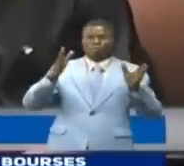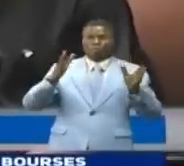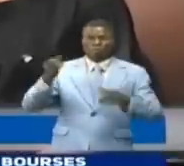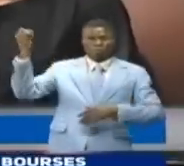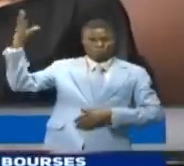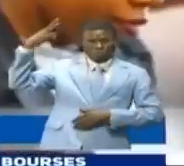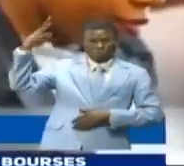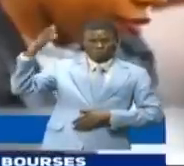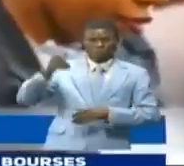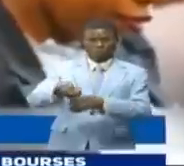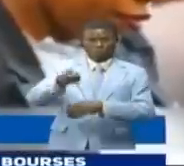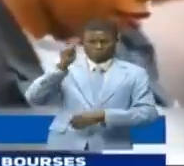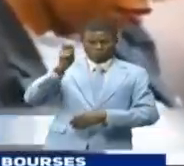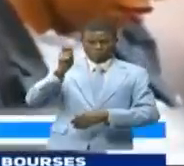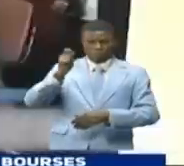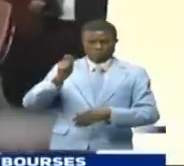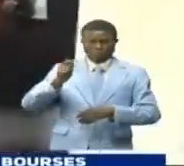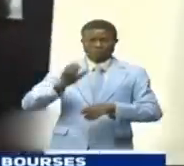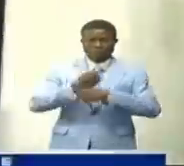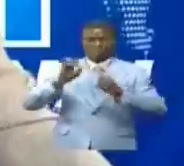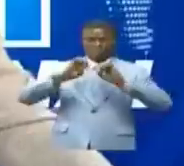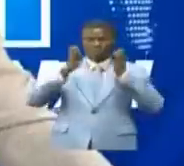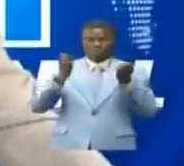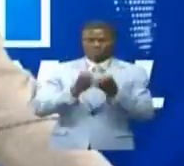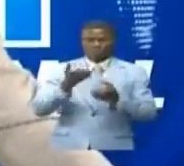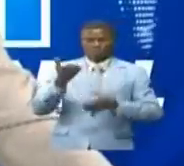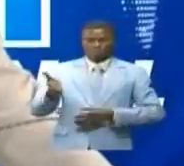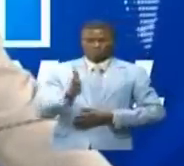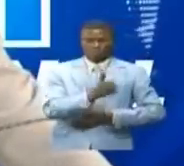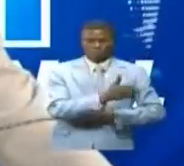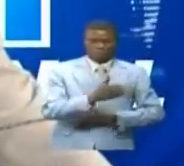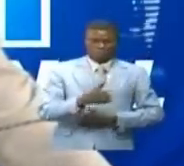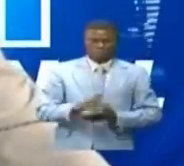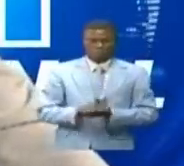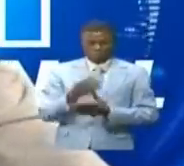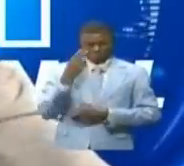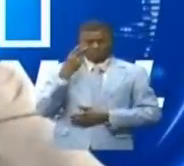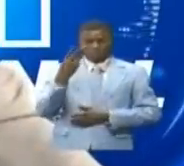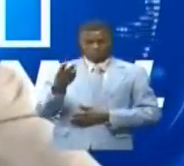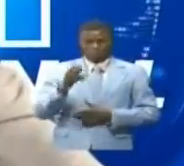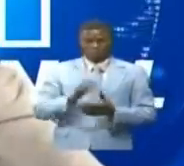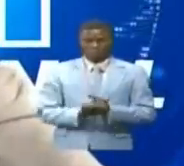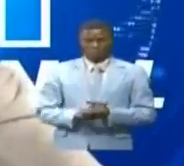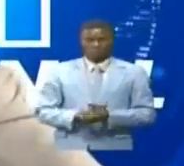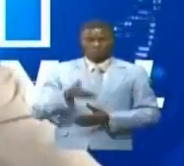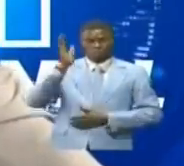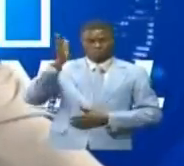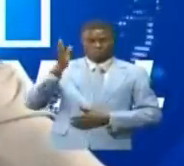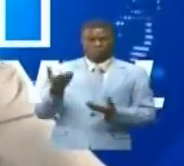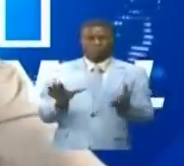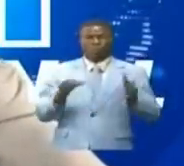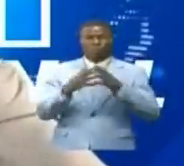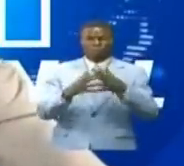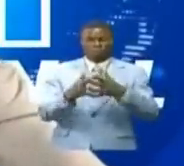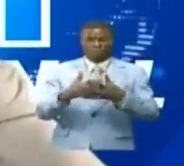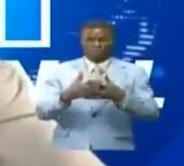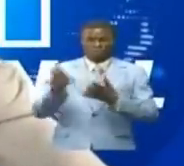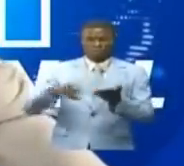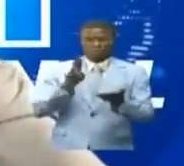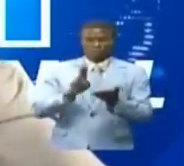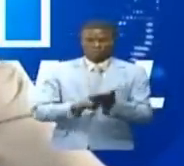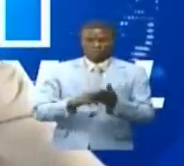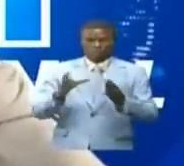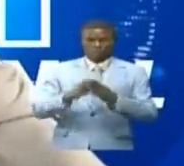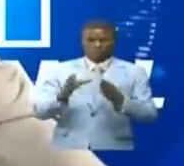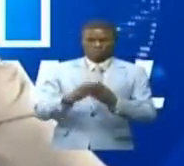géologie, pêche et entrepreneuriat. Vous avez corrigé avec moi qu'il s'agissait d'une convention de partenariat signée avec